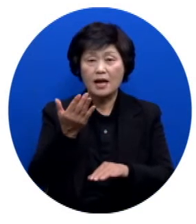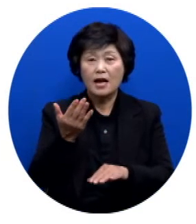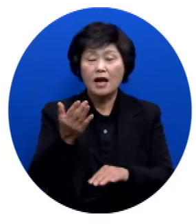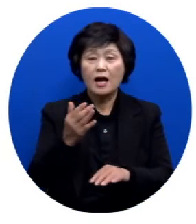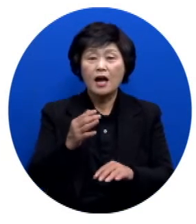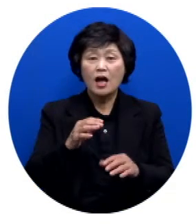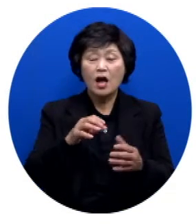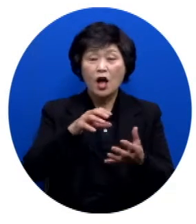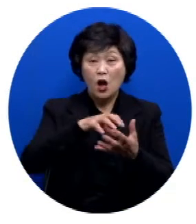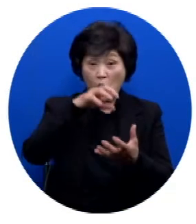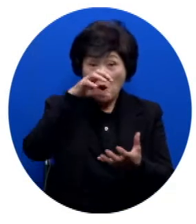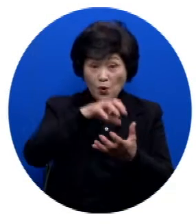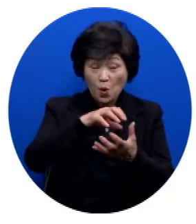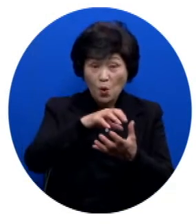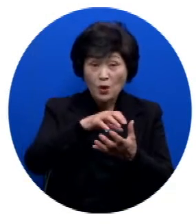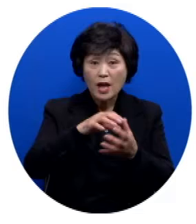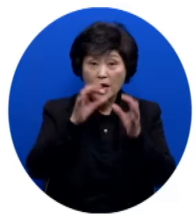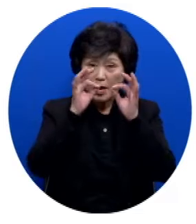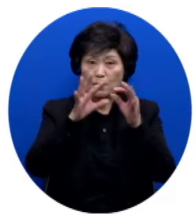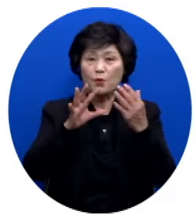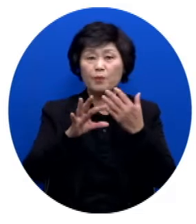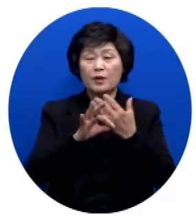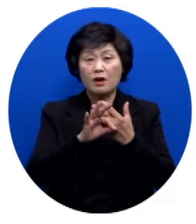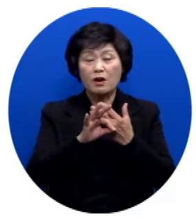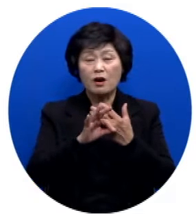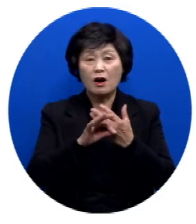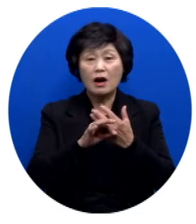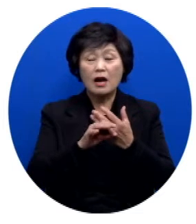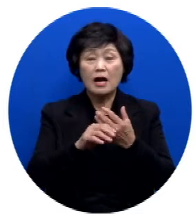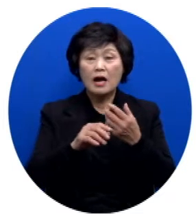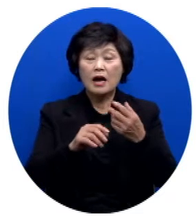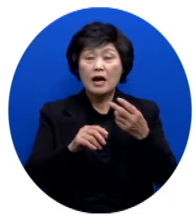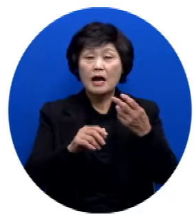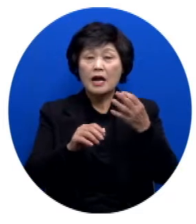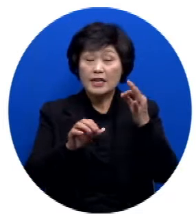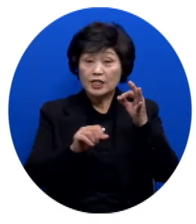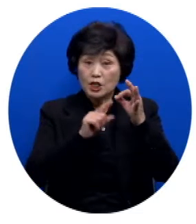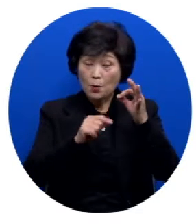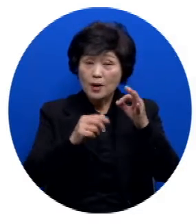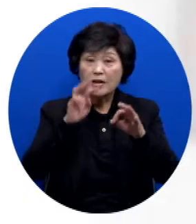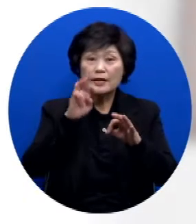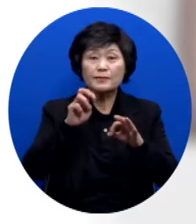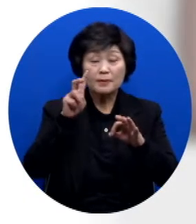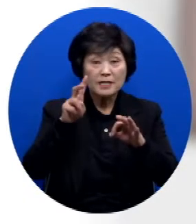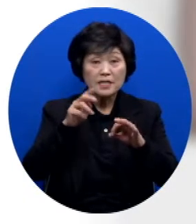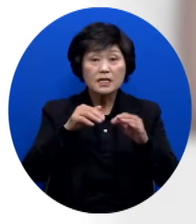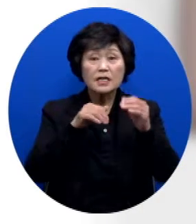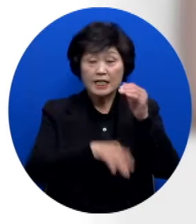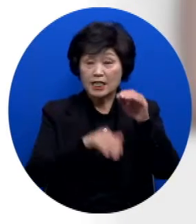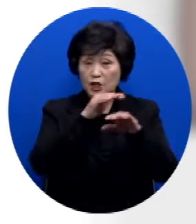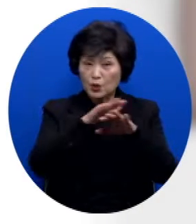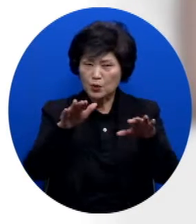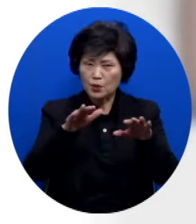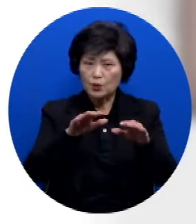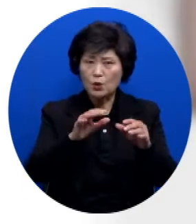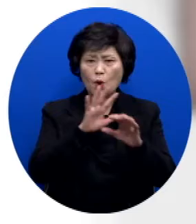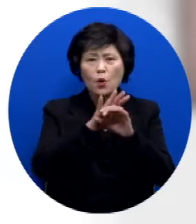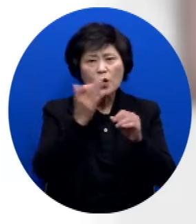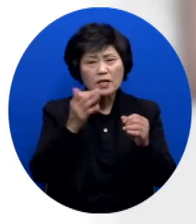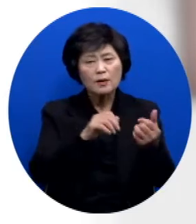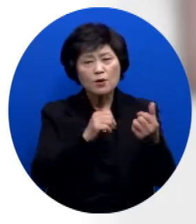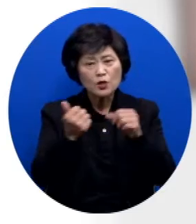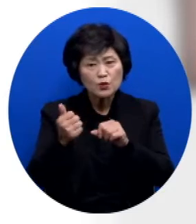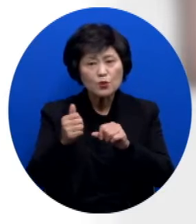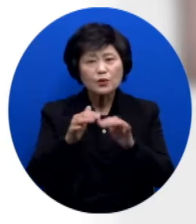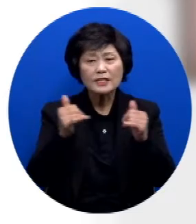국제 통계 사이트 월도미터에 따르면 지난달 31일 기준 코로나로 숨진 사람은 약 501만 명으로